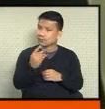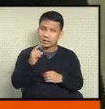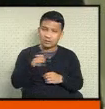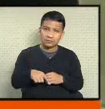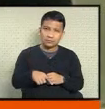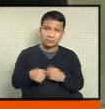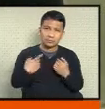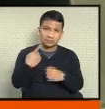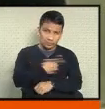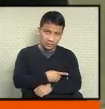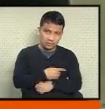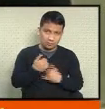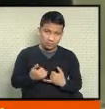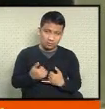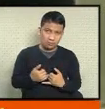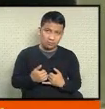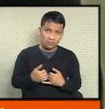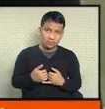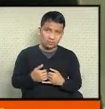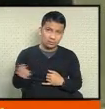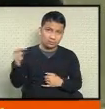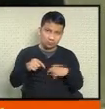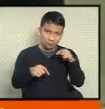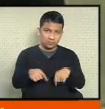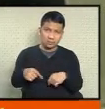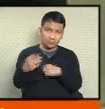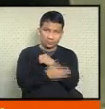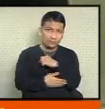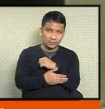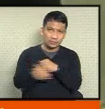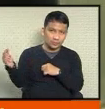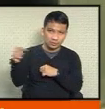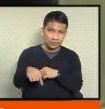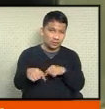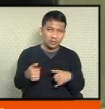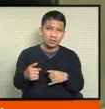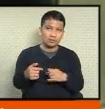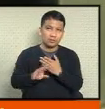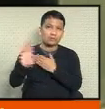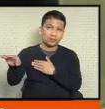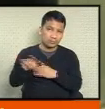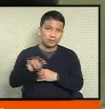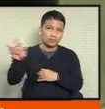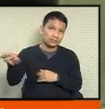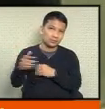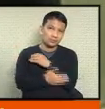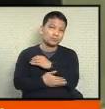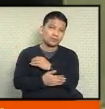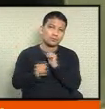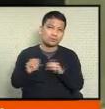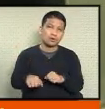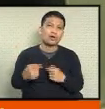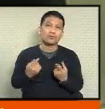nila araw ng pag-alis ngayon, ay pumupunta na po yung mga foreign travelers natin para bumalik sa kanilang mga bansa. So